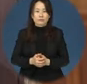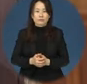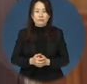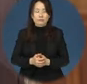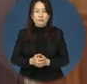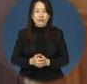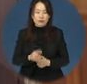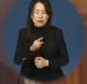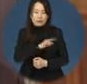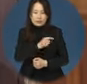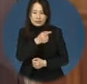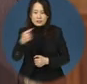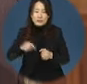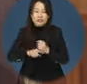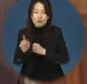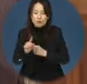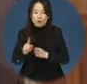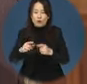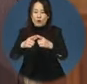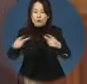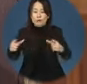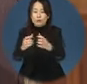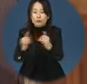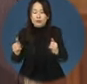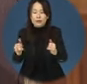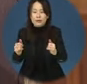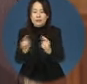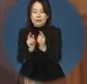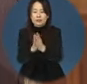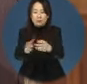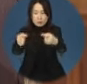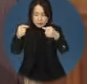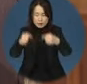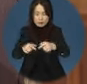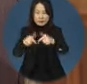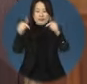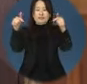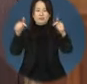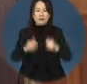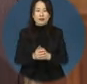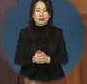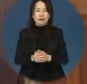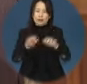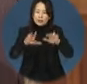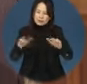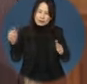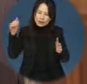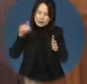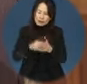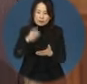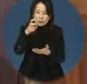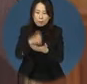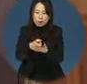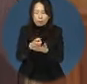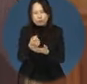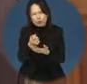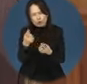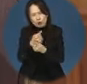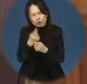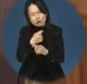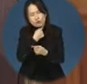주민참여를 활성 했다고 생각하면 좀 구체적으로 어떤 노트를 이메일 들면 지금까지는 어떤 조례를 만들고 싶다 그러면